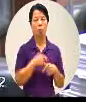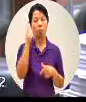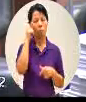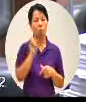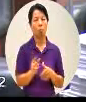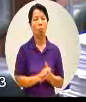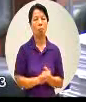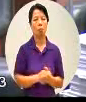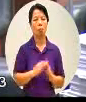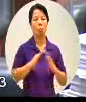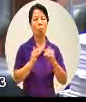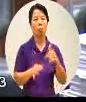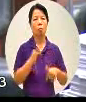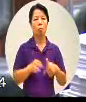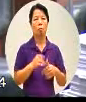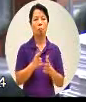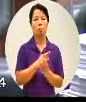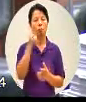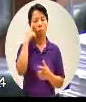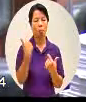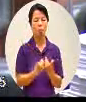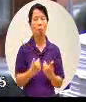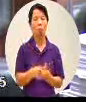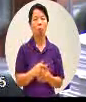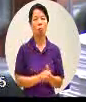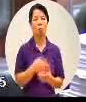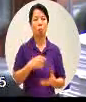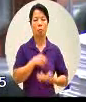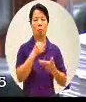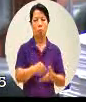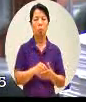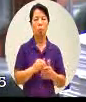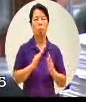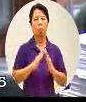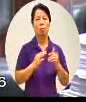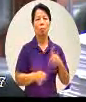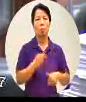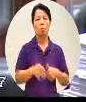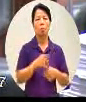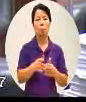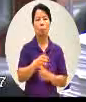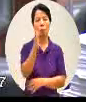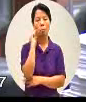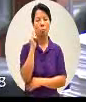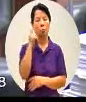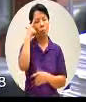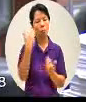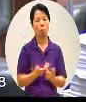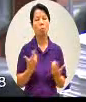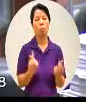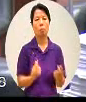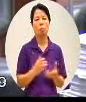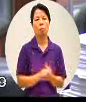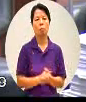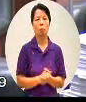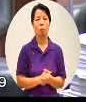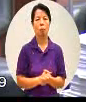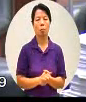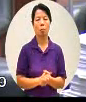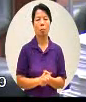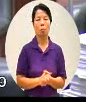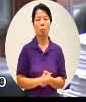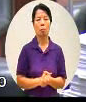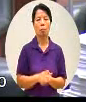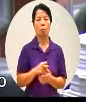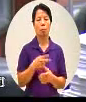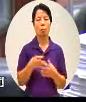讲的市价啊，我袂当认同。我提供的市价，政府嘛袂认同。而且呢，这个